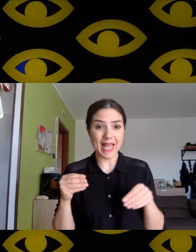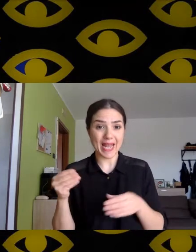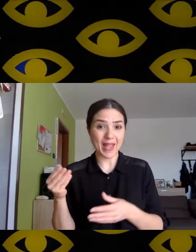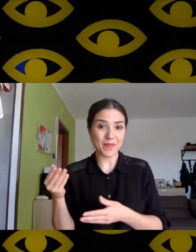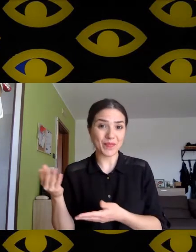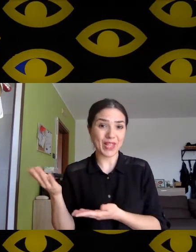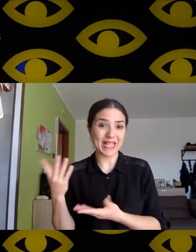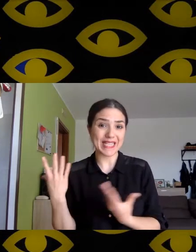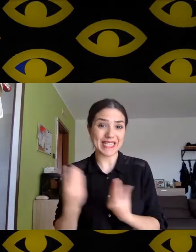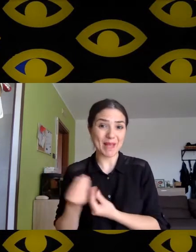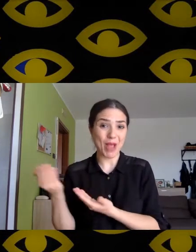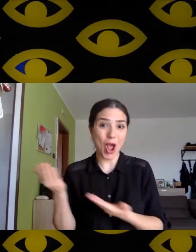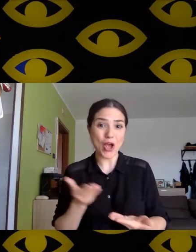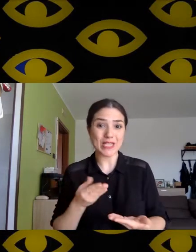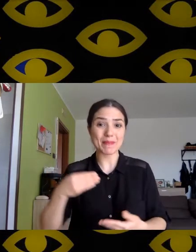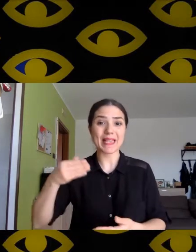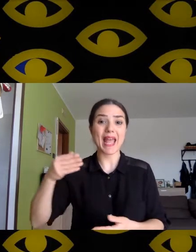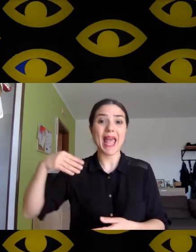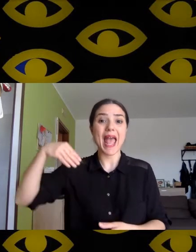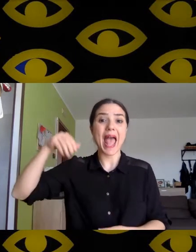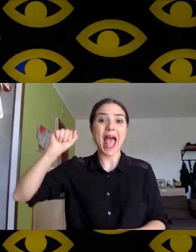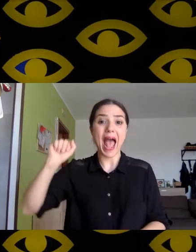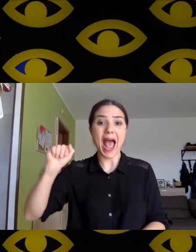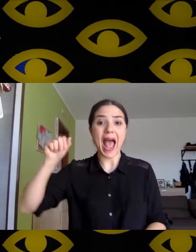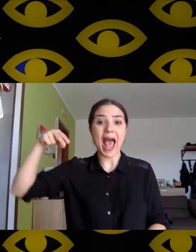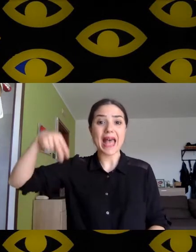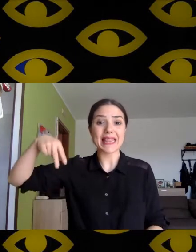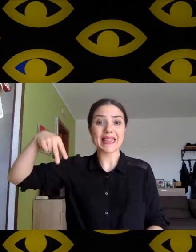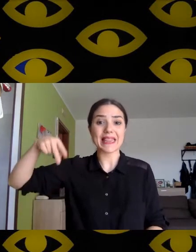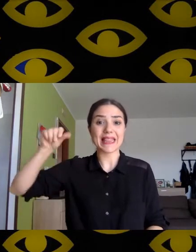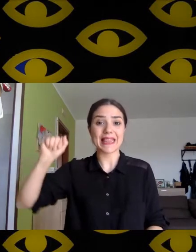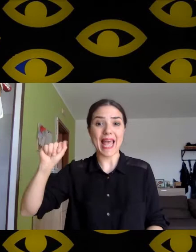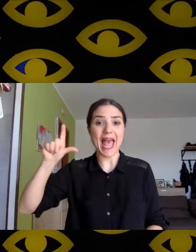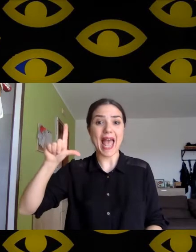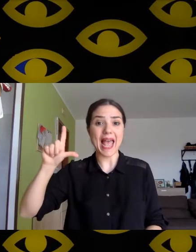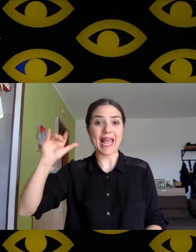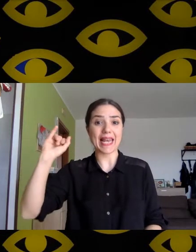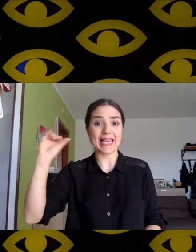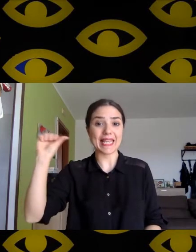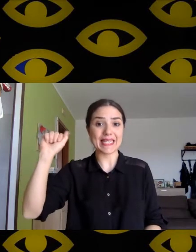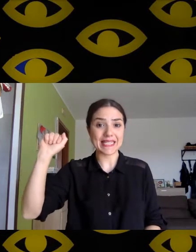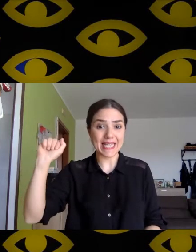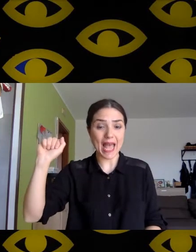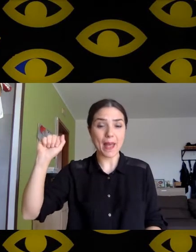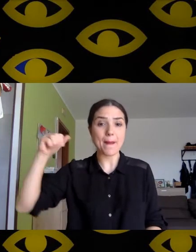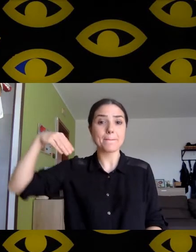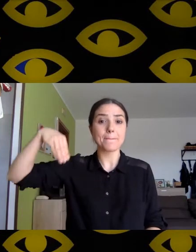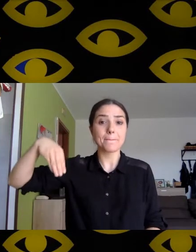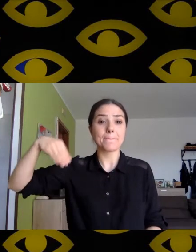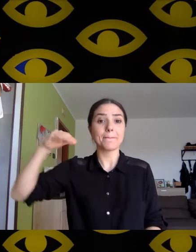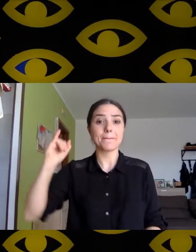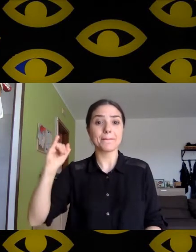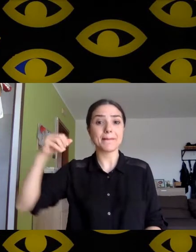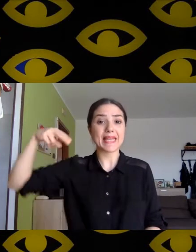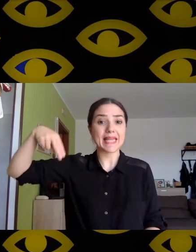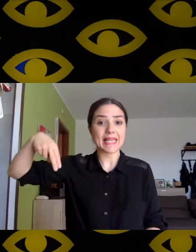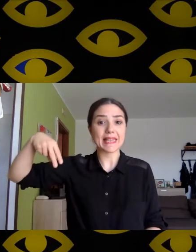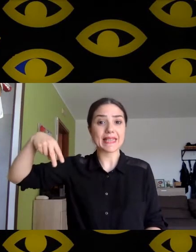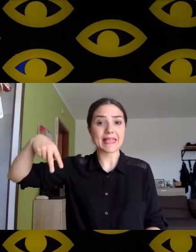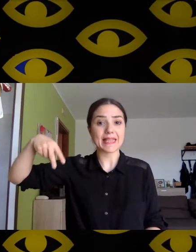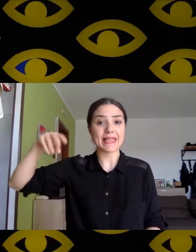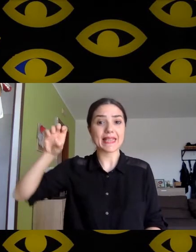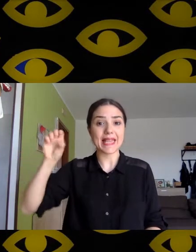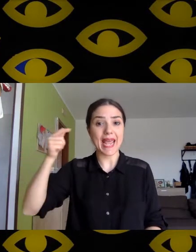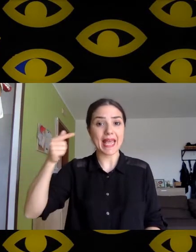è Annalisa Minetti, che lo avete letto nell'evento, lo avete visto nell'evento Facebook che è stato creato per questa